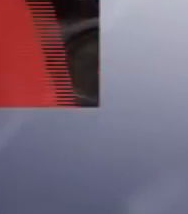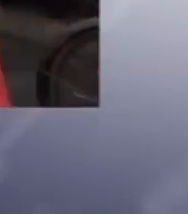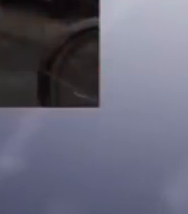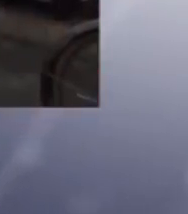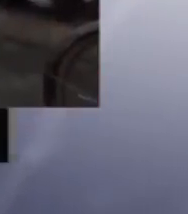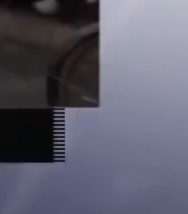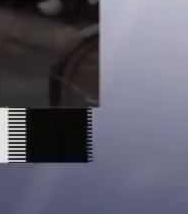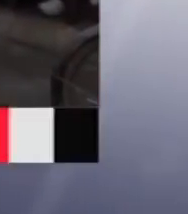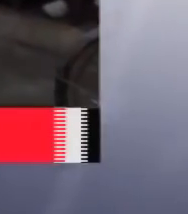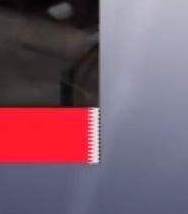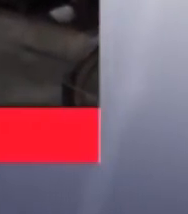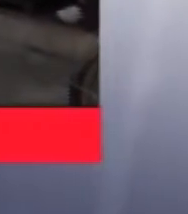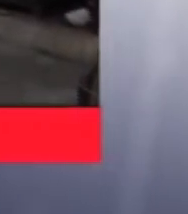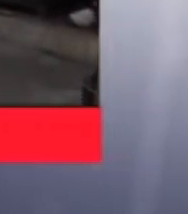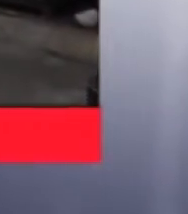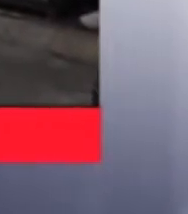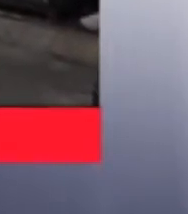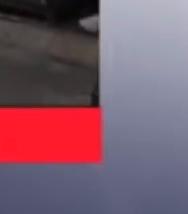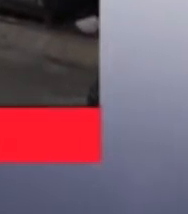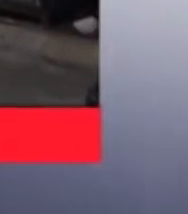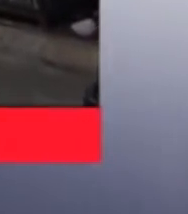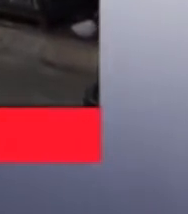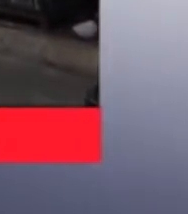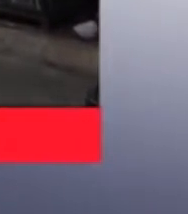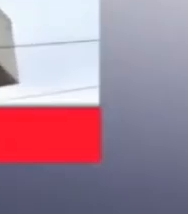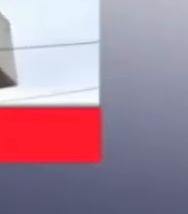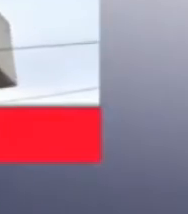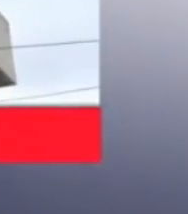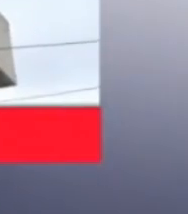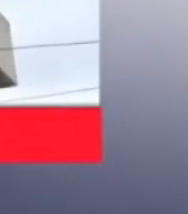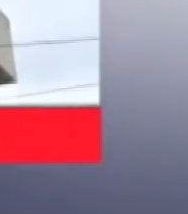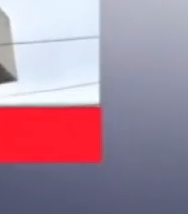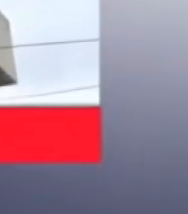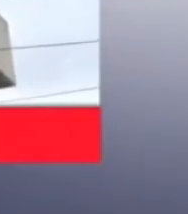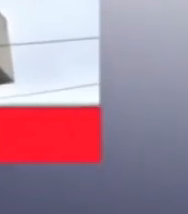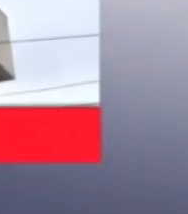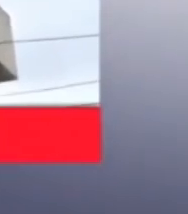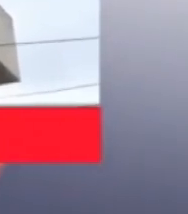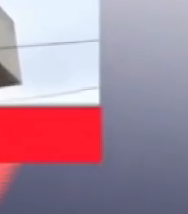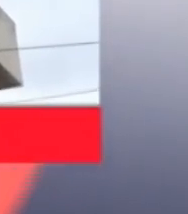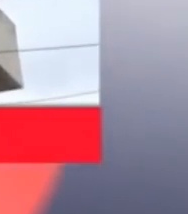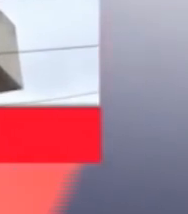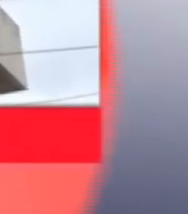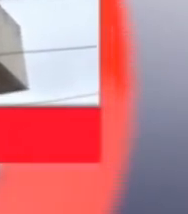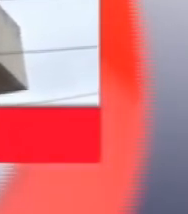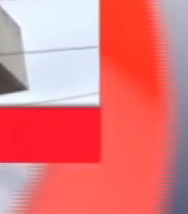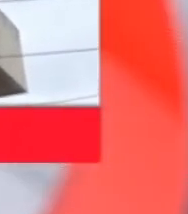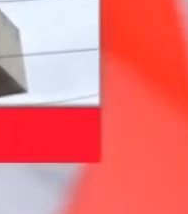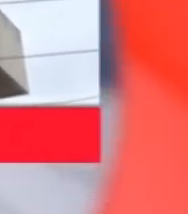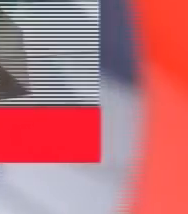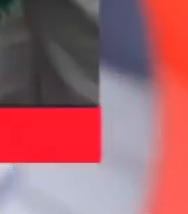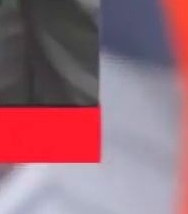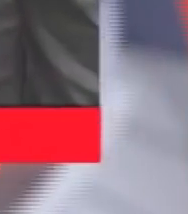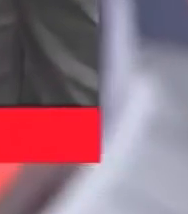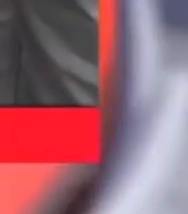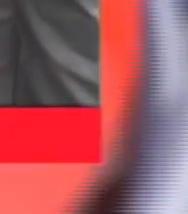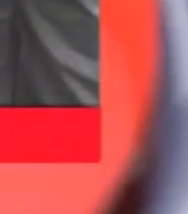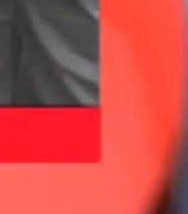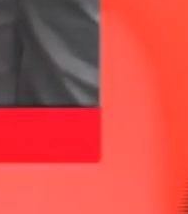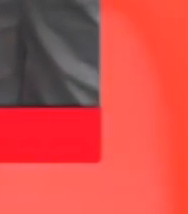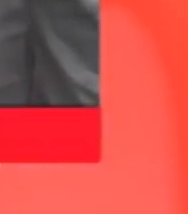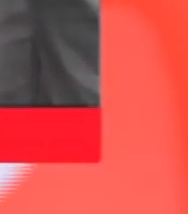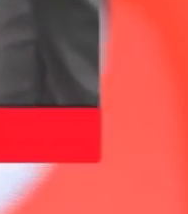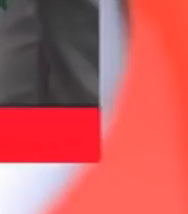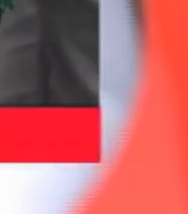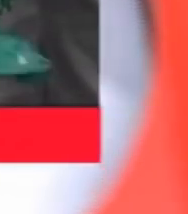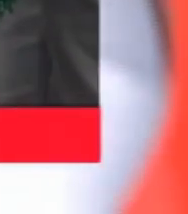Ny sabotsy faharoa amin'ny folo jona izao no tokony hitsangana avokoa ny sainam-pirenena malagasy ho mariky ny fiandrianam-pirenena sy